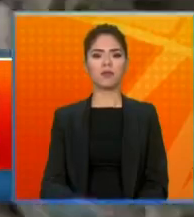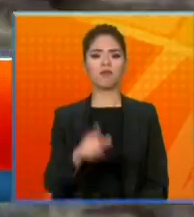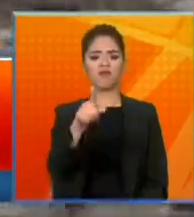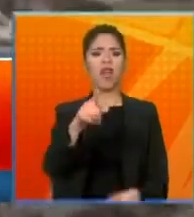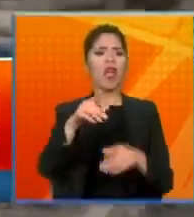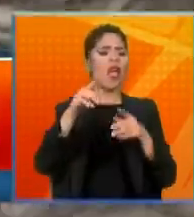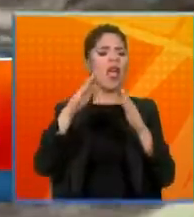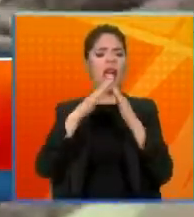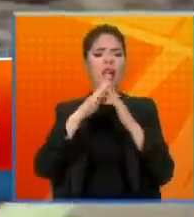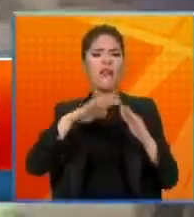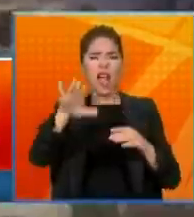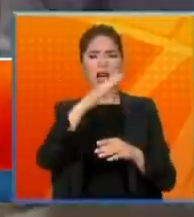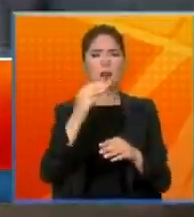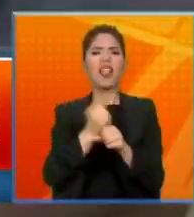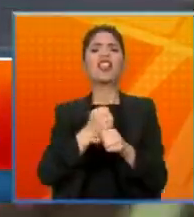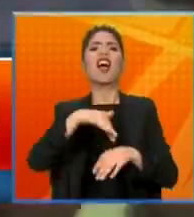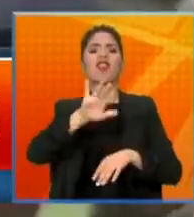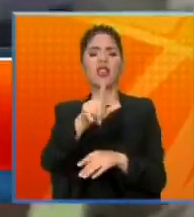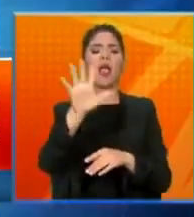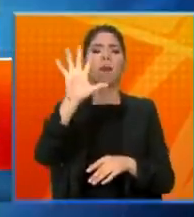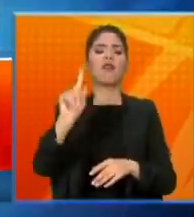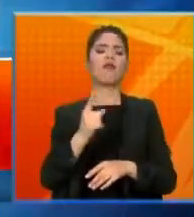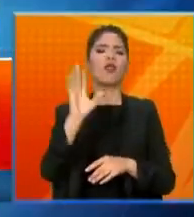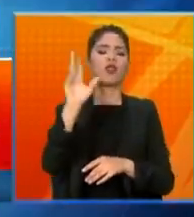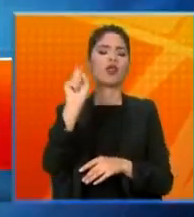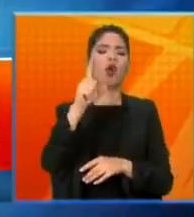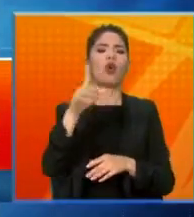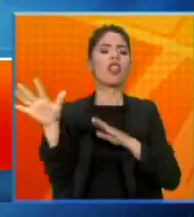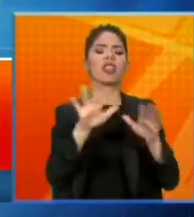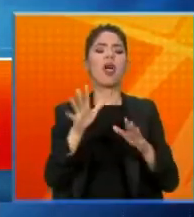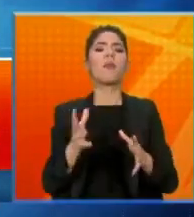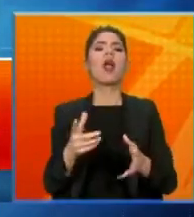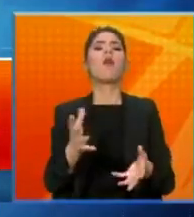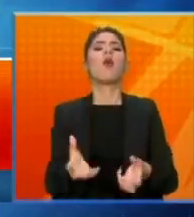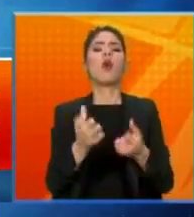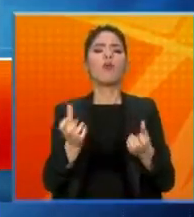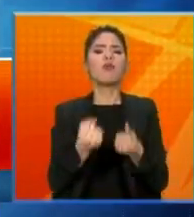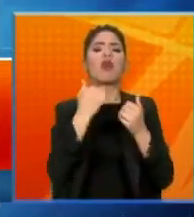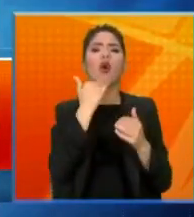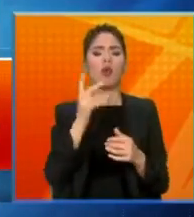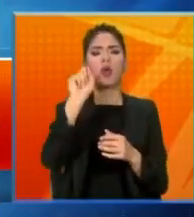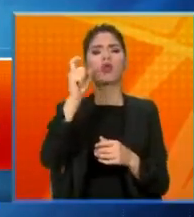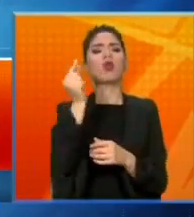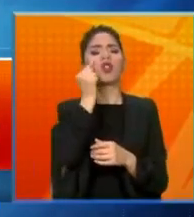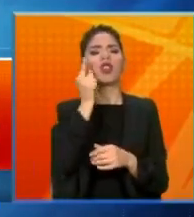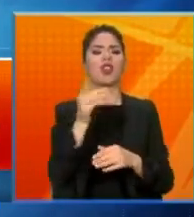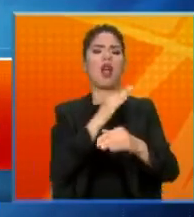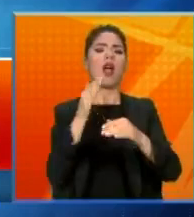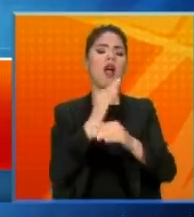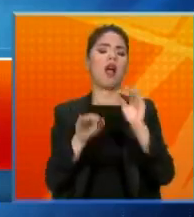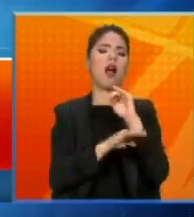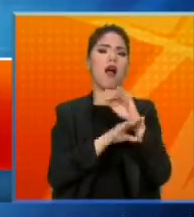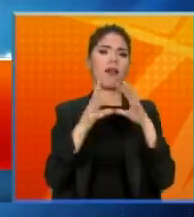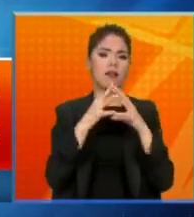Kerpiç evler 5,9 büyüklüğündeki depreme dayanamadı. 4 köy yerle bir oldu. 9 kişi hayatını kaybetti. Maalesef